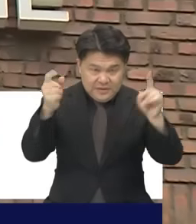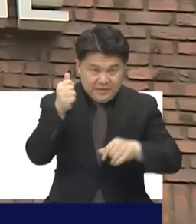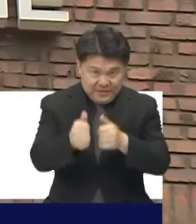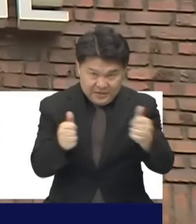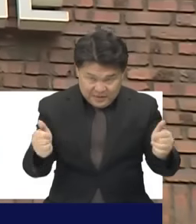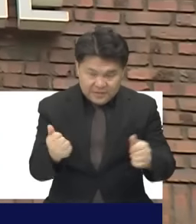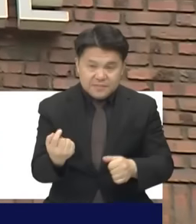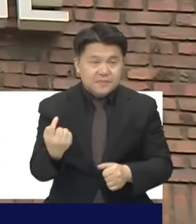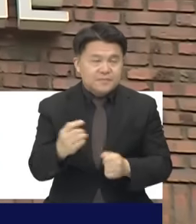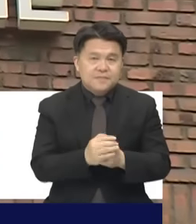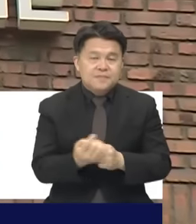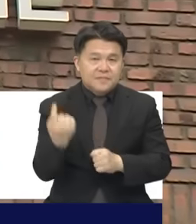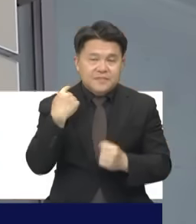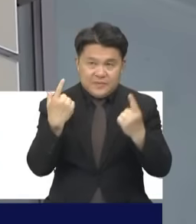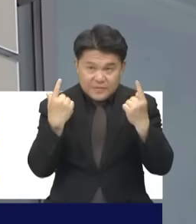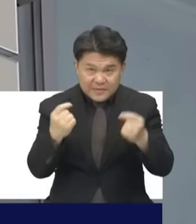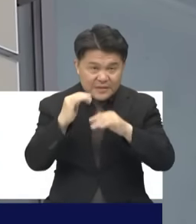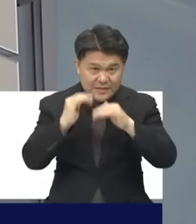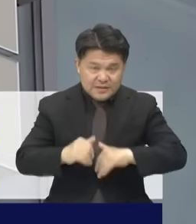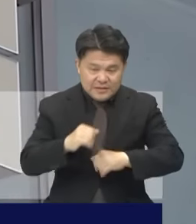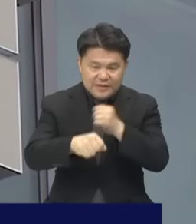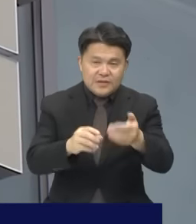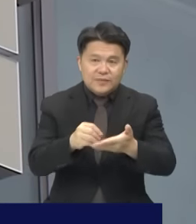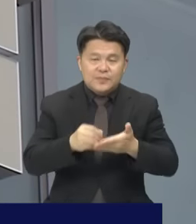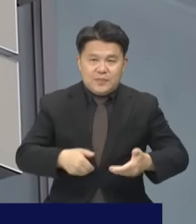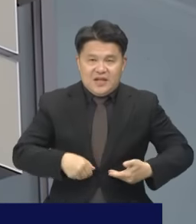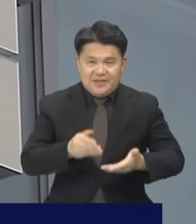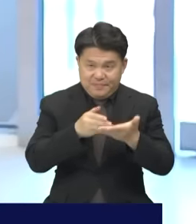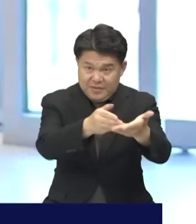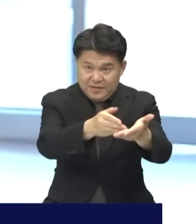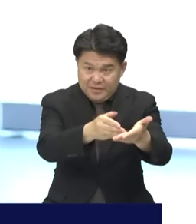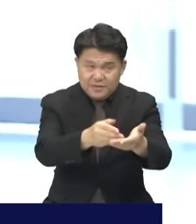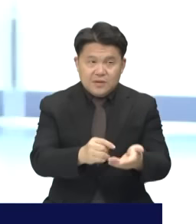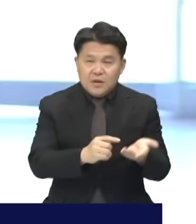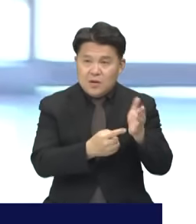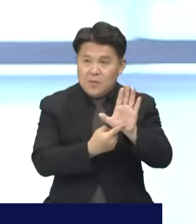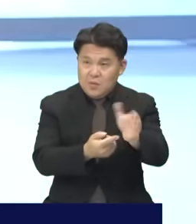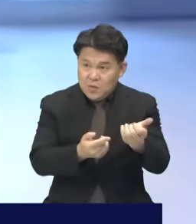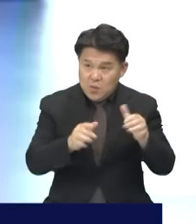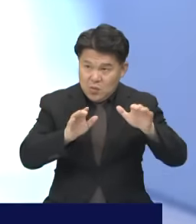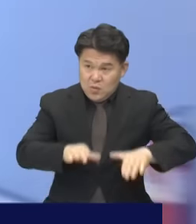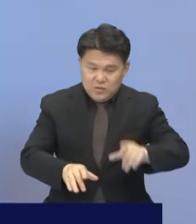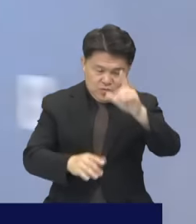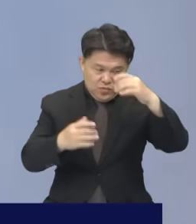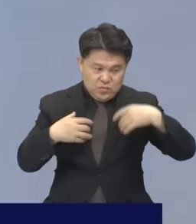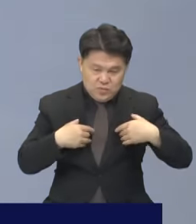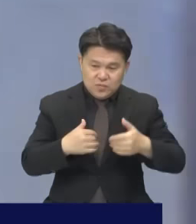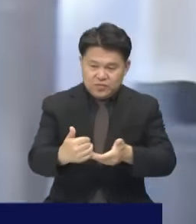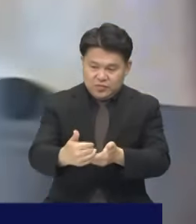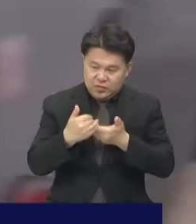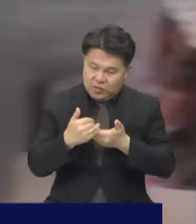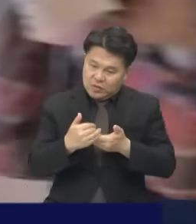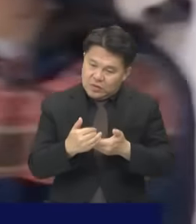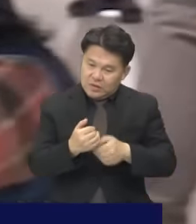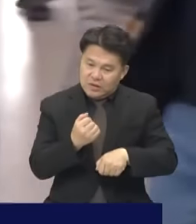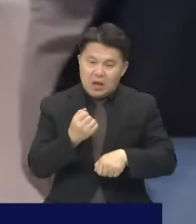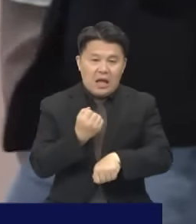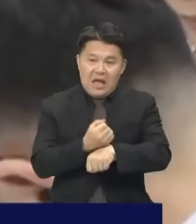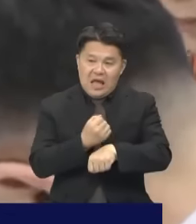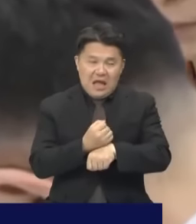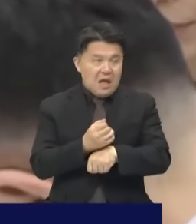같은 내용의 자율 모집안을 정부에 제출했습니다. 그러나 발표 전인 오늘 오전 정부가 해당 제안을 수용할 가능성이